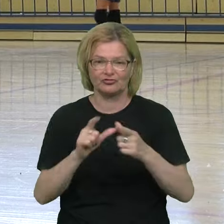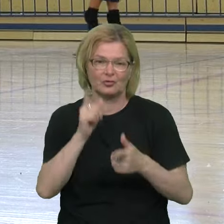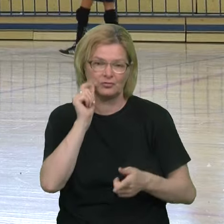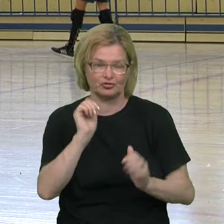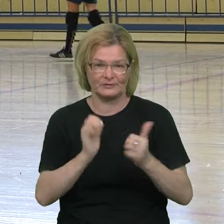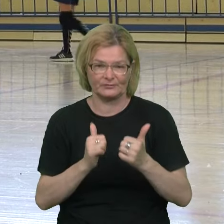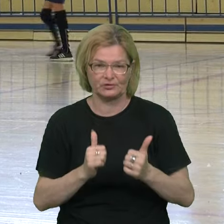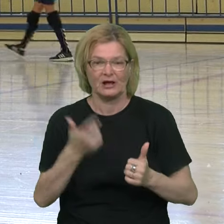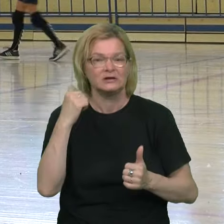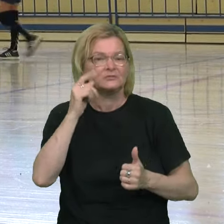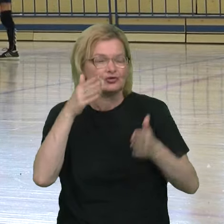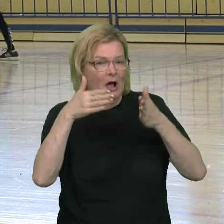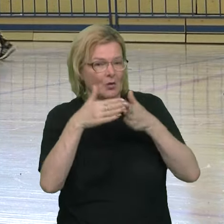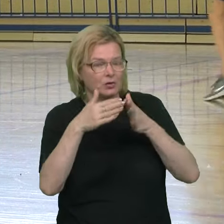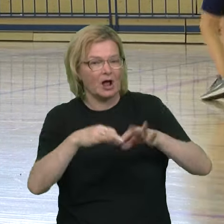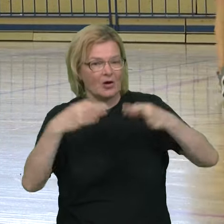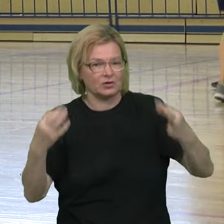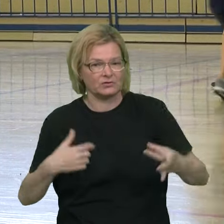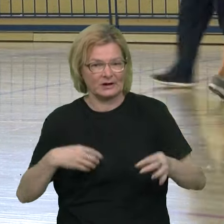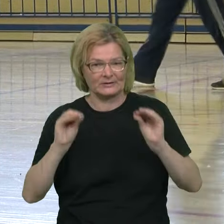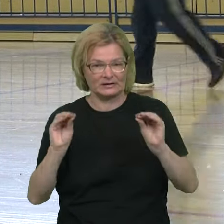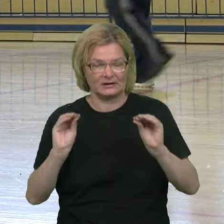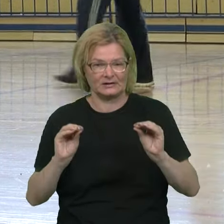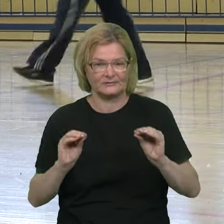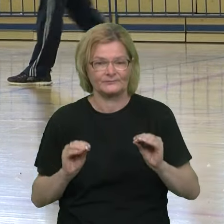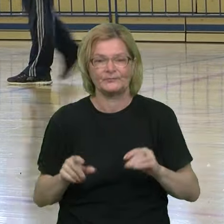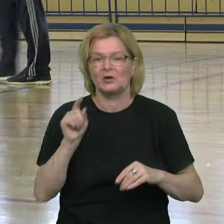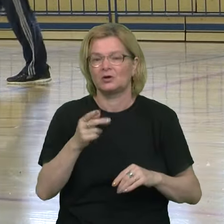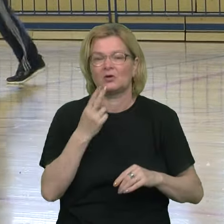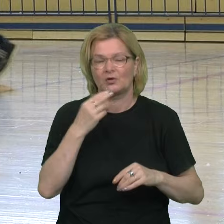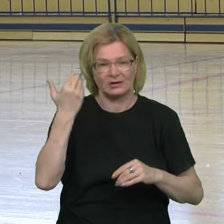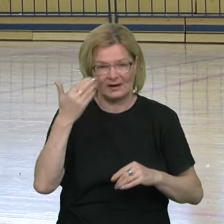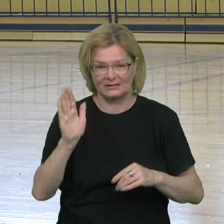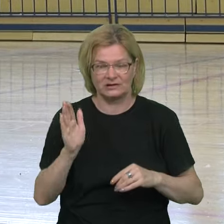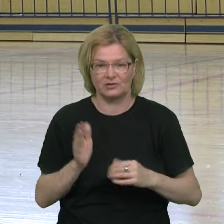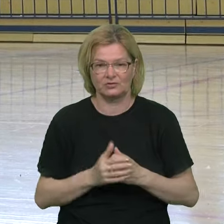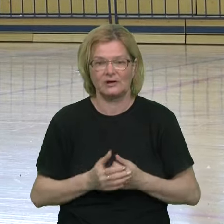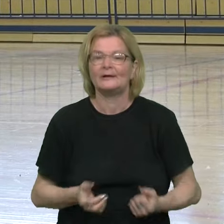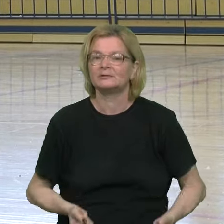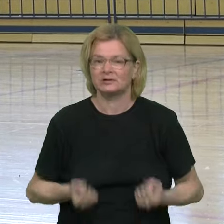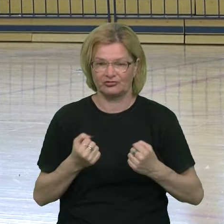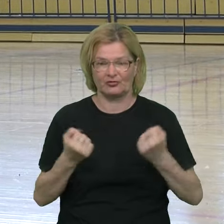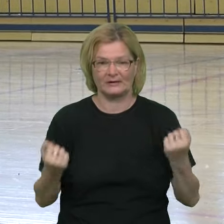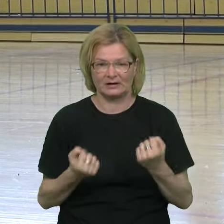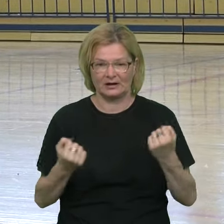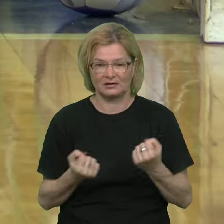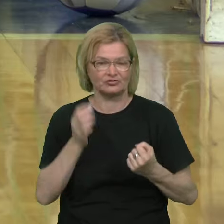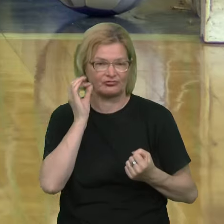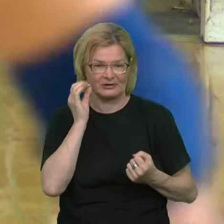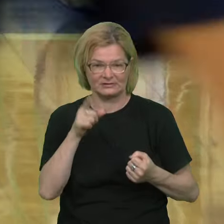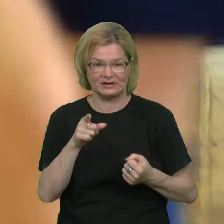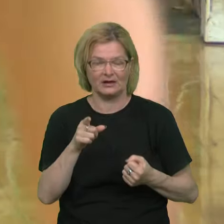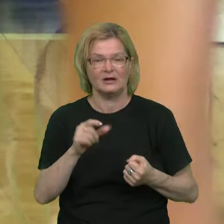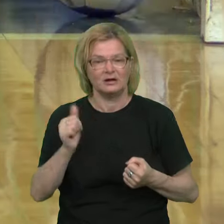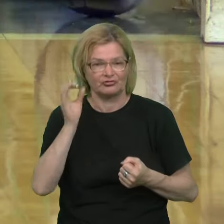koliko je ženama teže u muškom sportu, iz muškog kuta otkrili su nam treneri. Mislim, oni koji ne znaju, teško je trenirati,